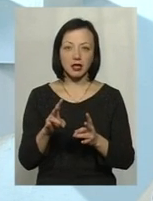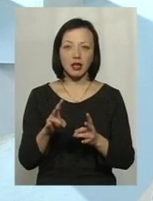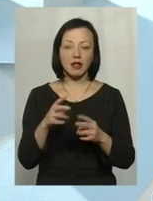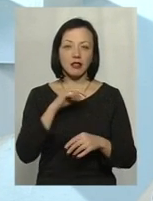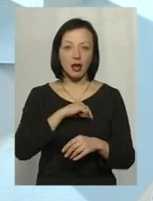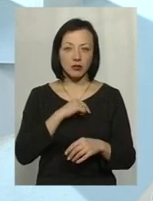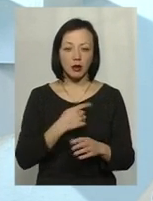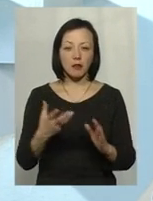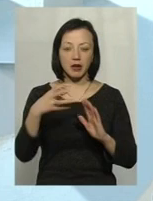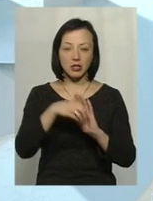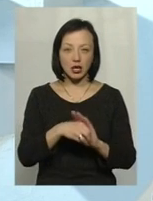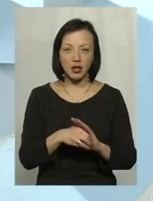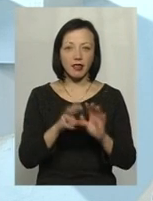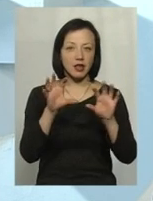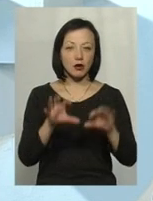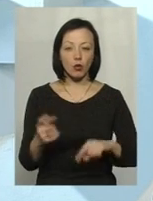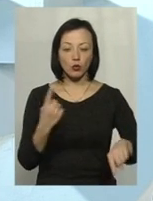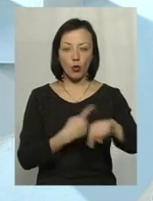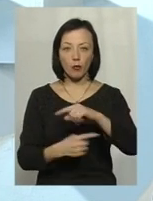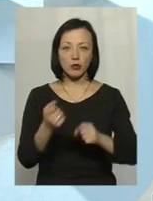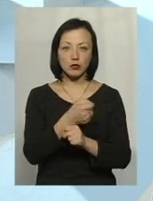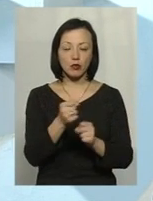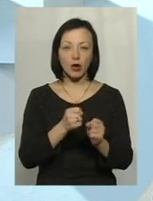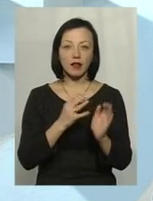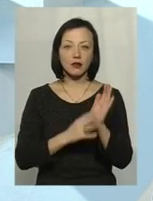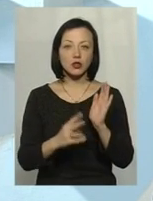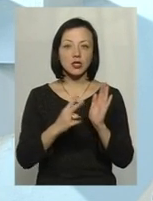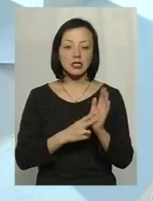зброї. Нами порушено 97 кримінальних